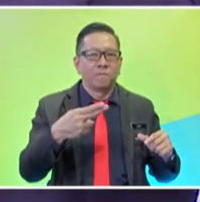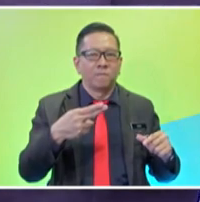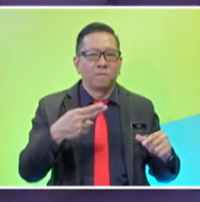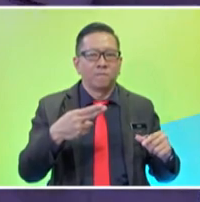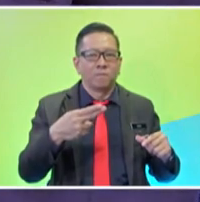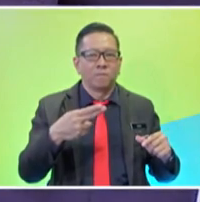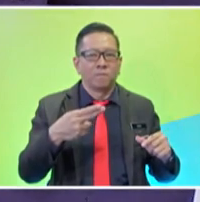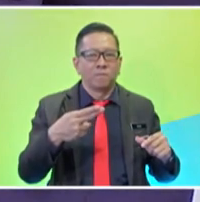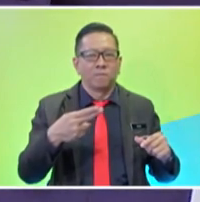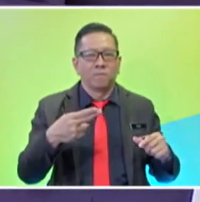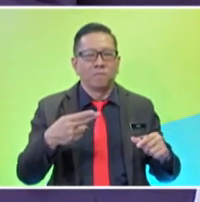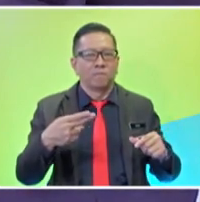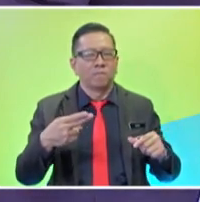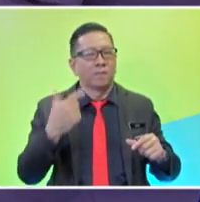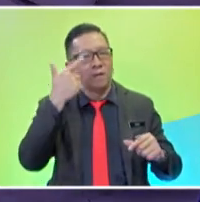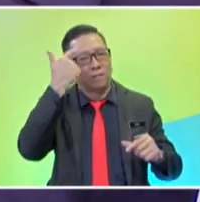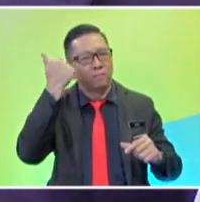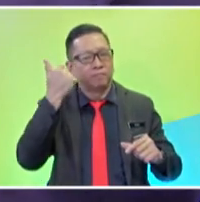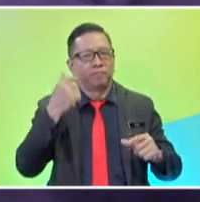keselamatan ya